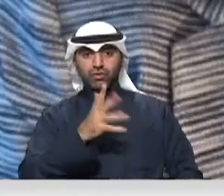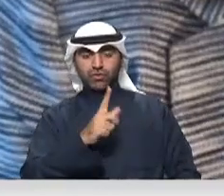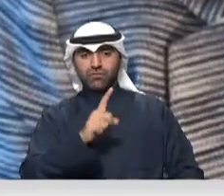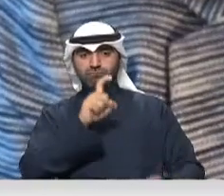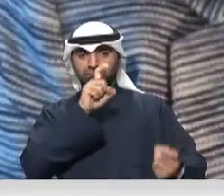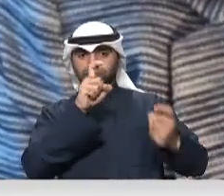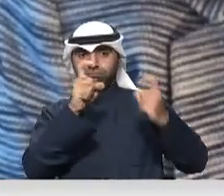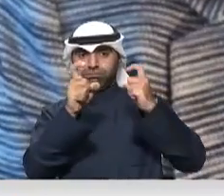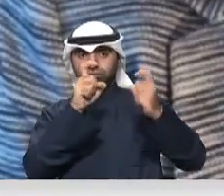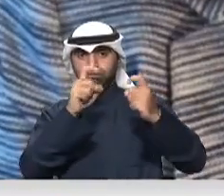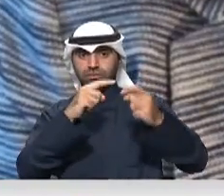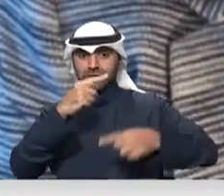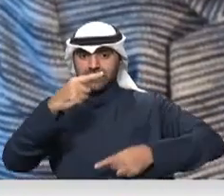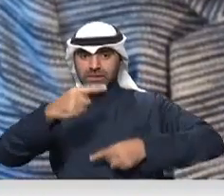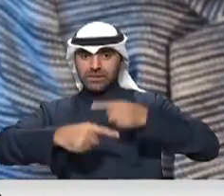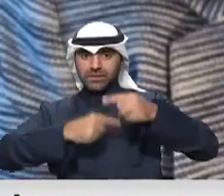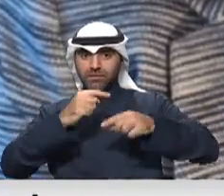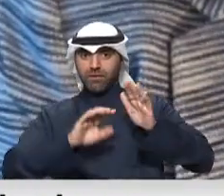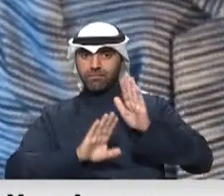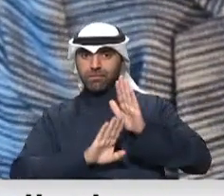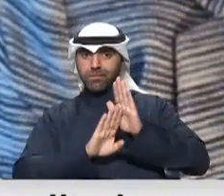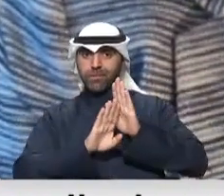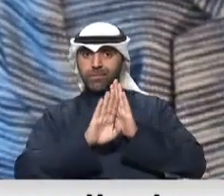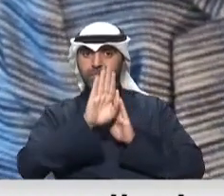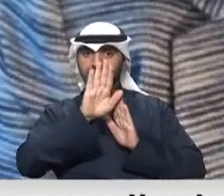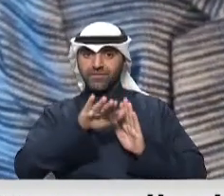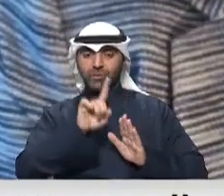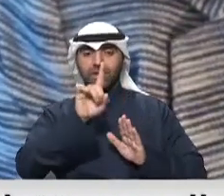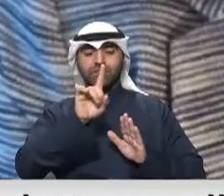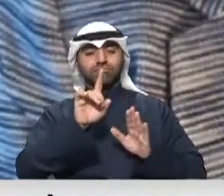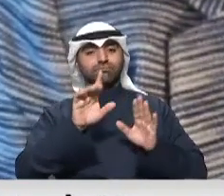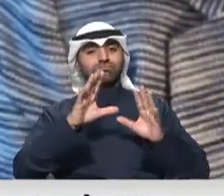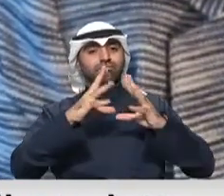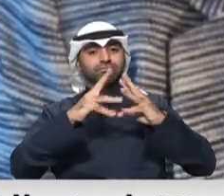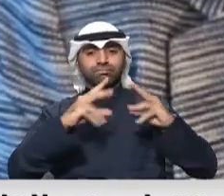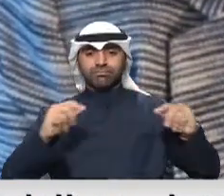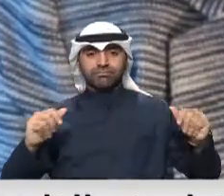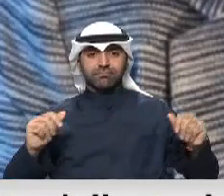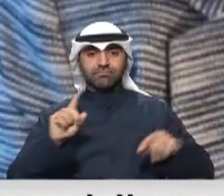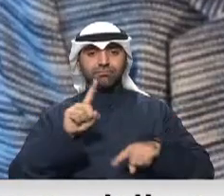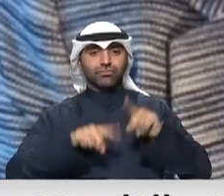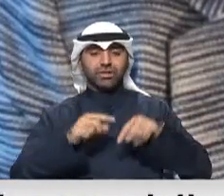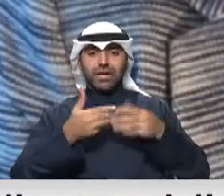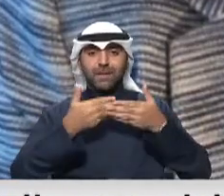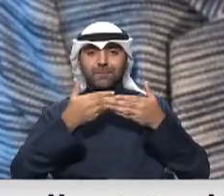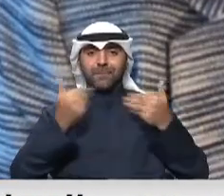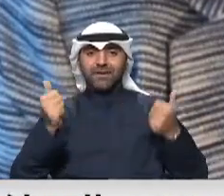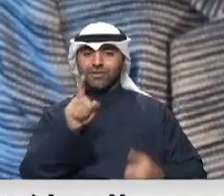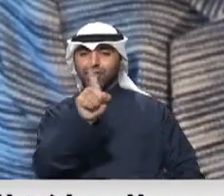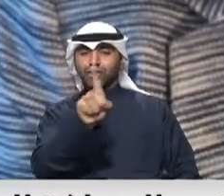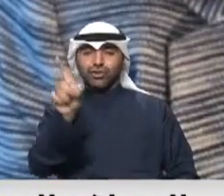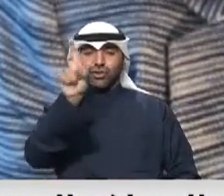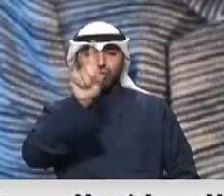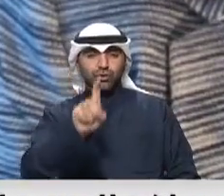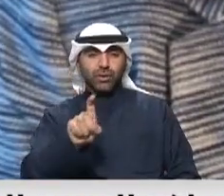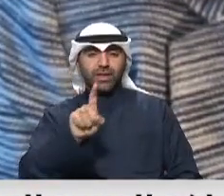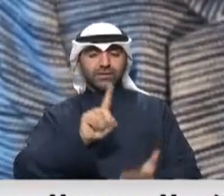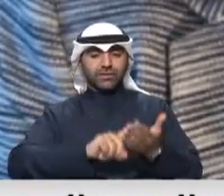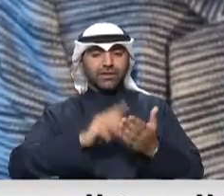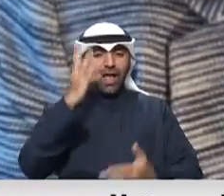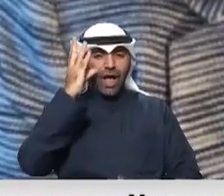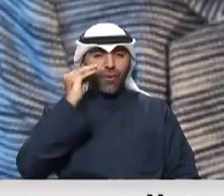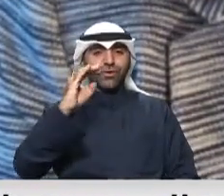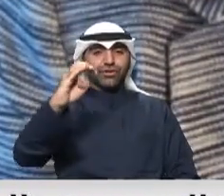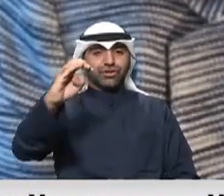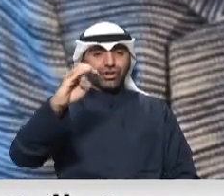الفترة المقبلة أن نرى مزيد من التصعيد واستغلال واشنطن لهذا الحادث بصورة أكبر مما